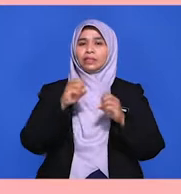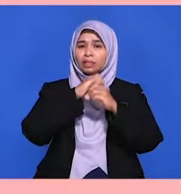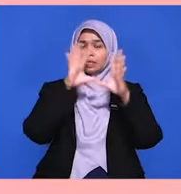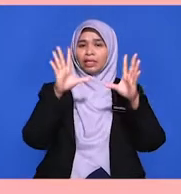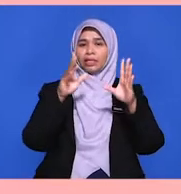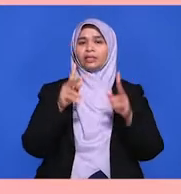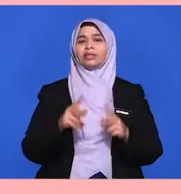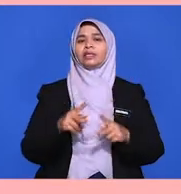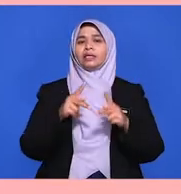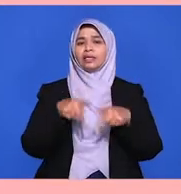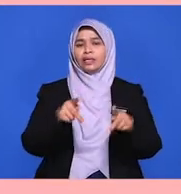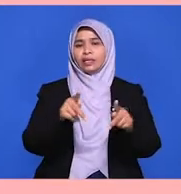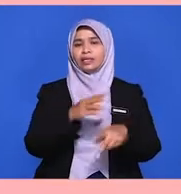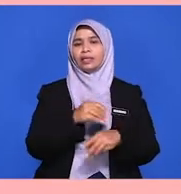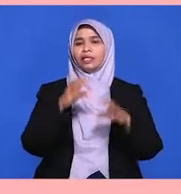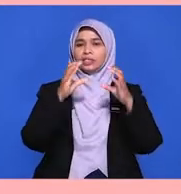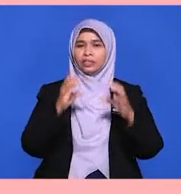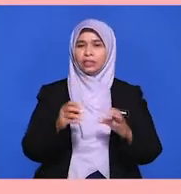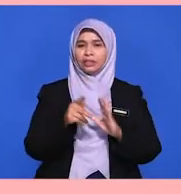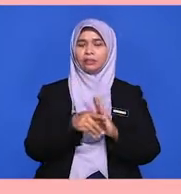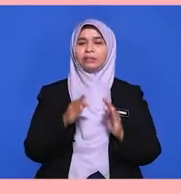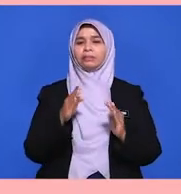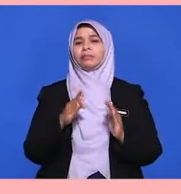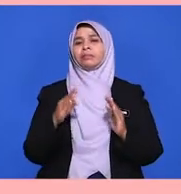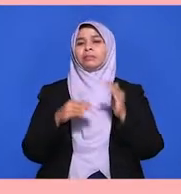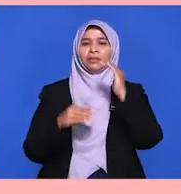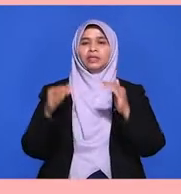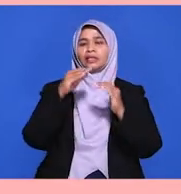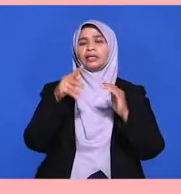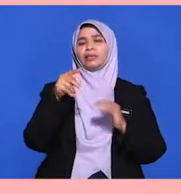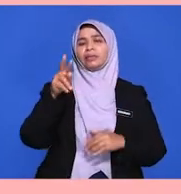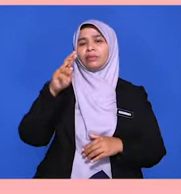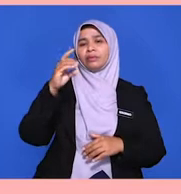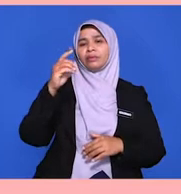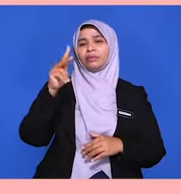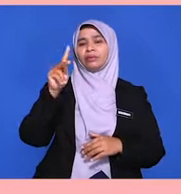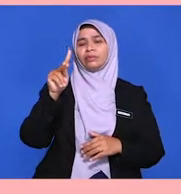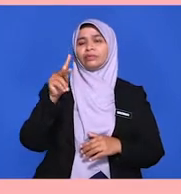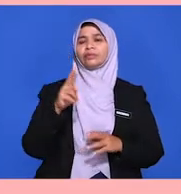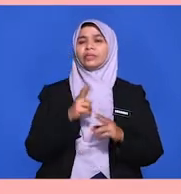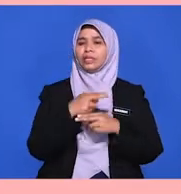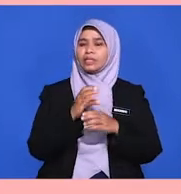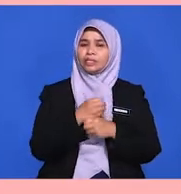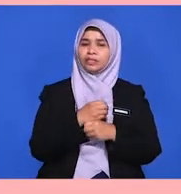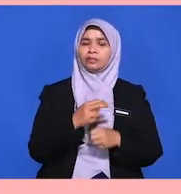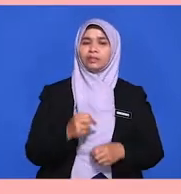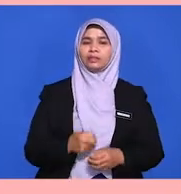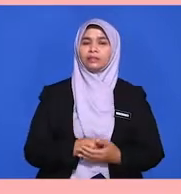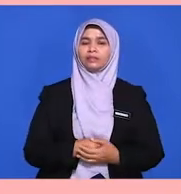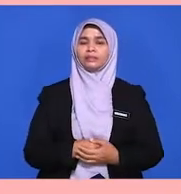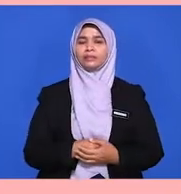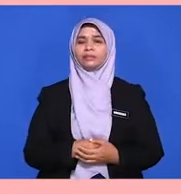menerangkan kaedah dan cara pembinaan produk reka ciptaan termasuk bahan yang